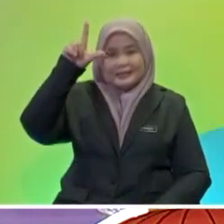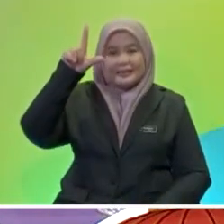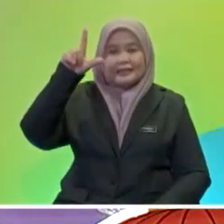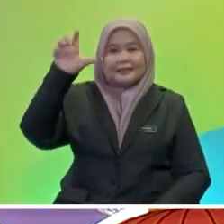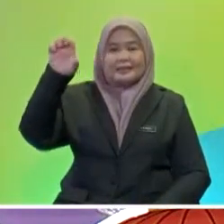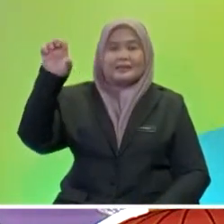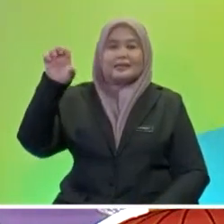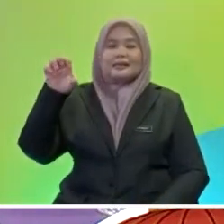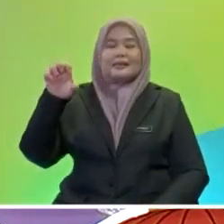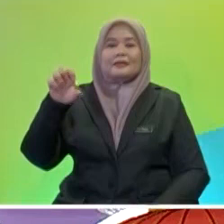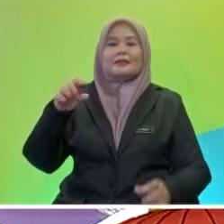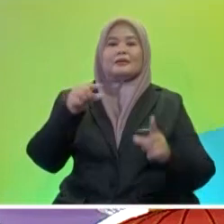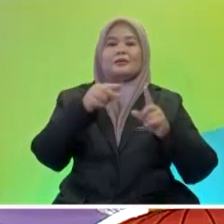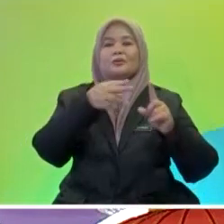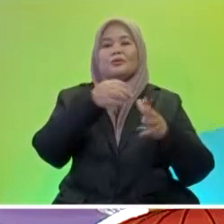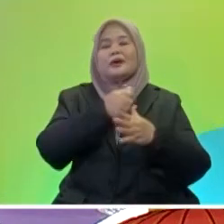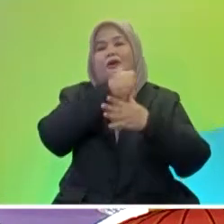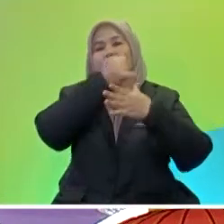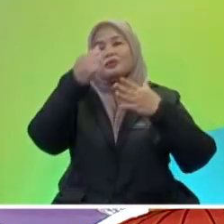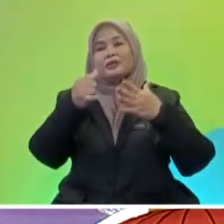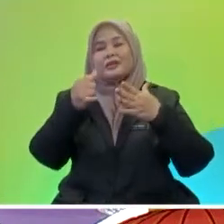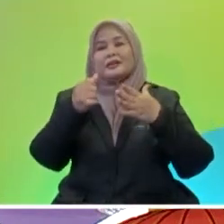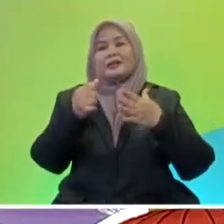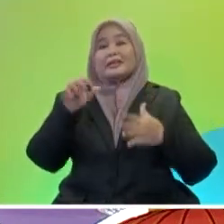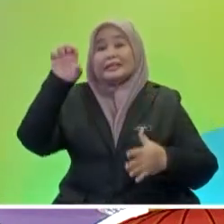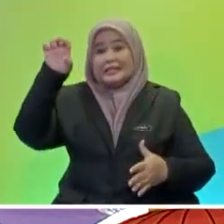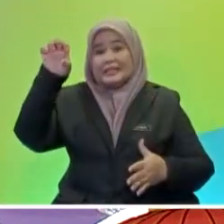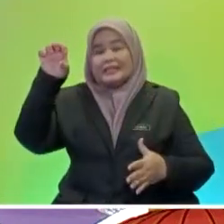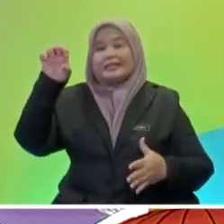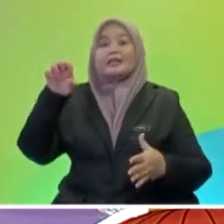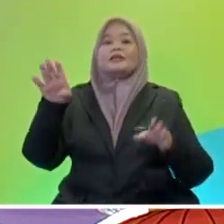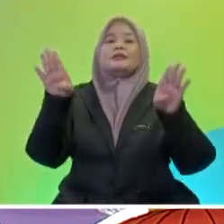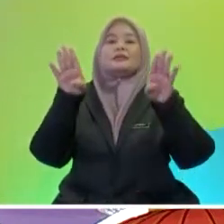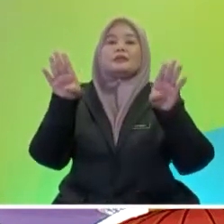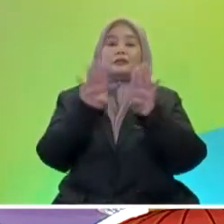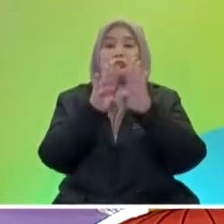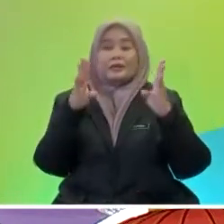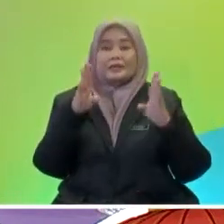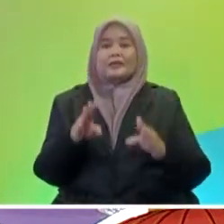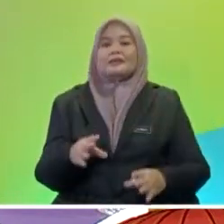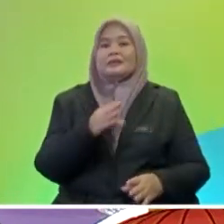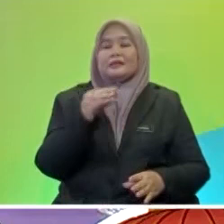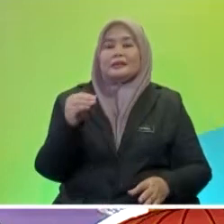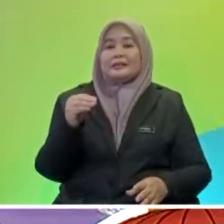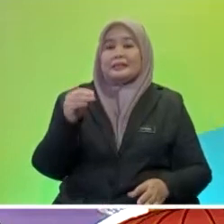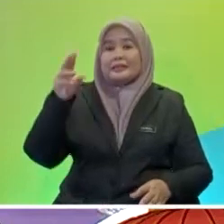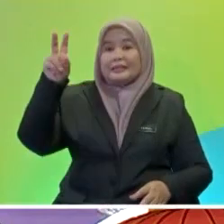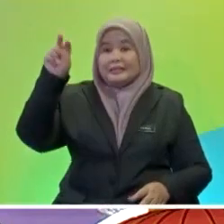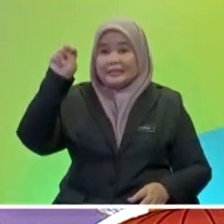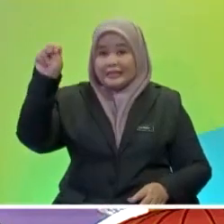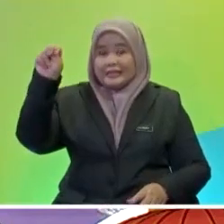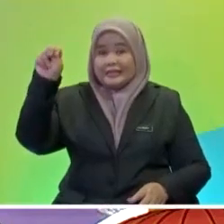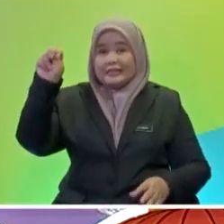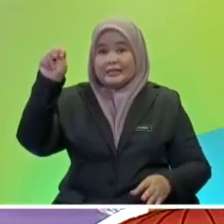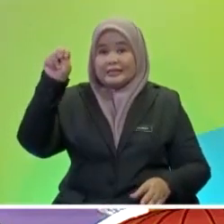adalah perkataan di ujungnya vokal yaitu suku kata tertutup yang keduanya dan yaitu suku kata